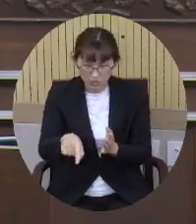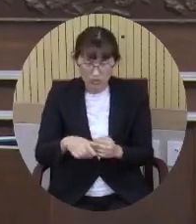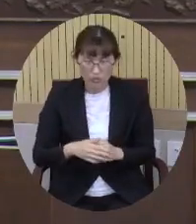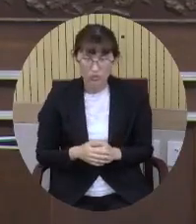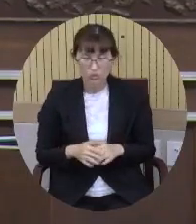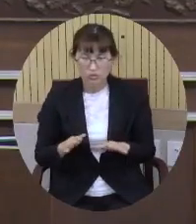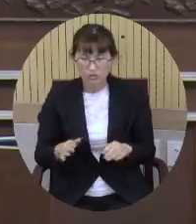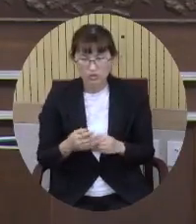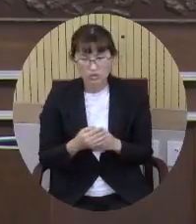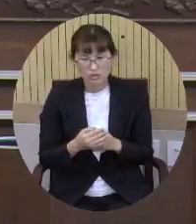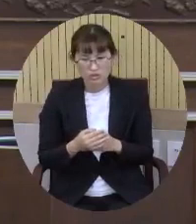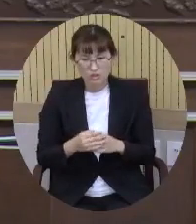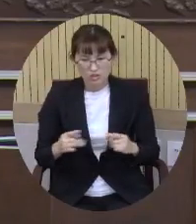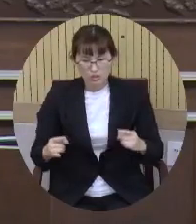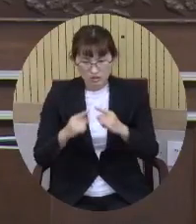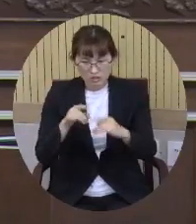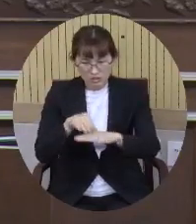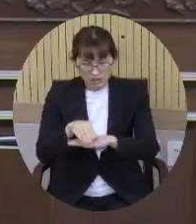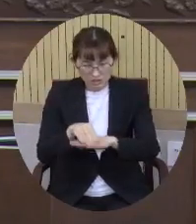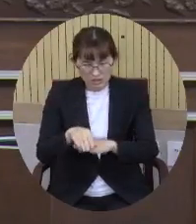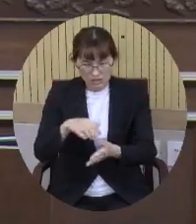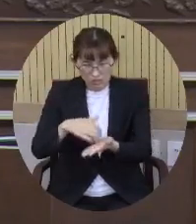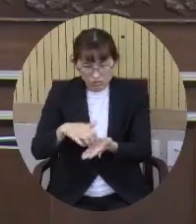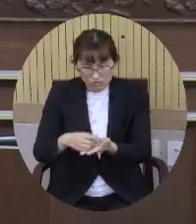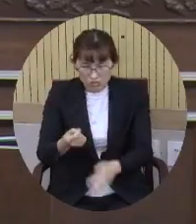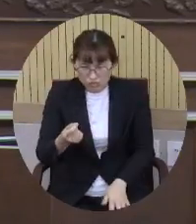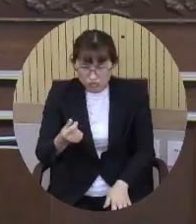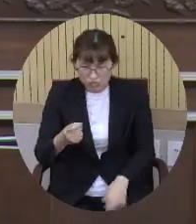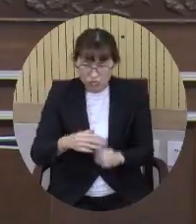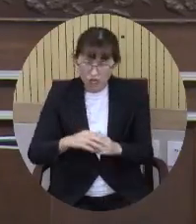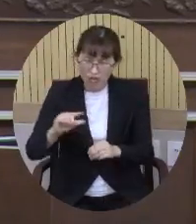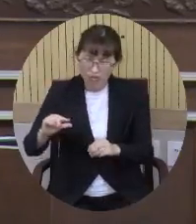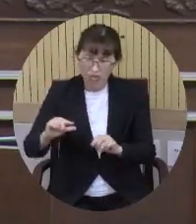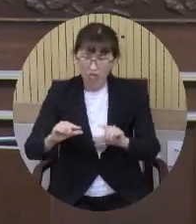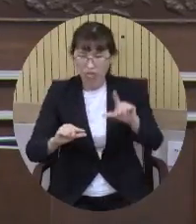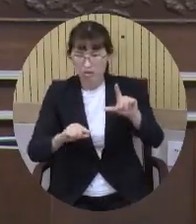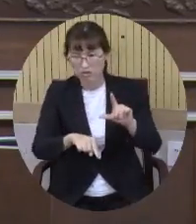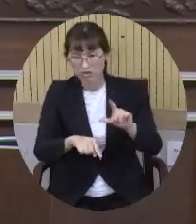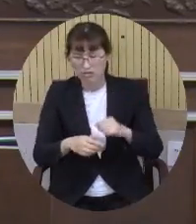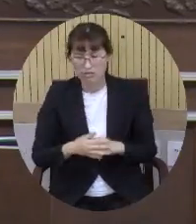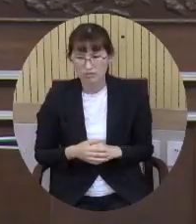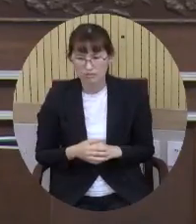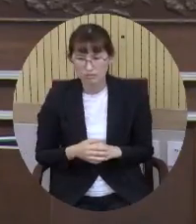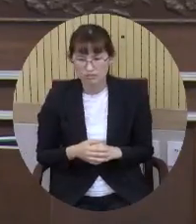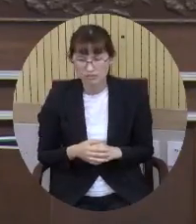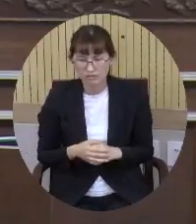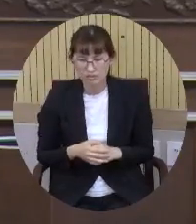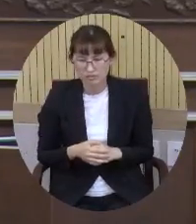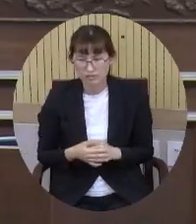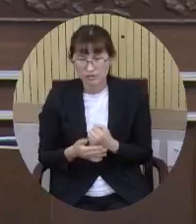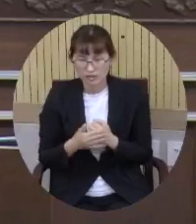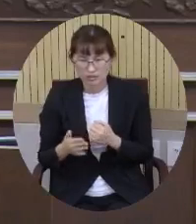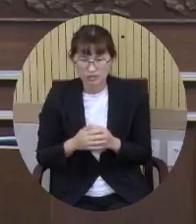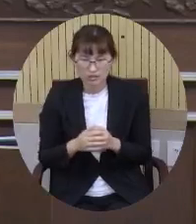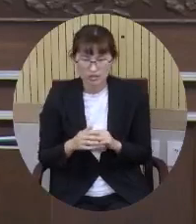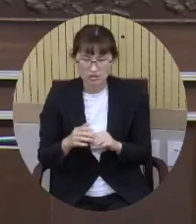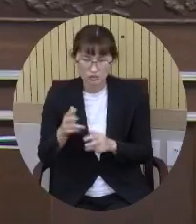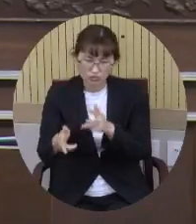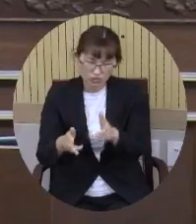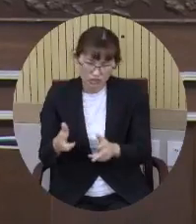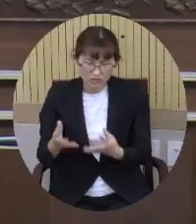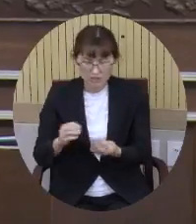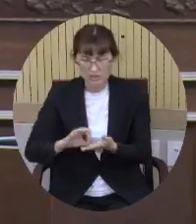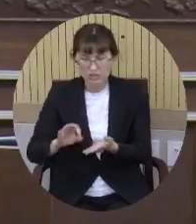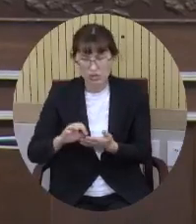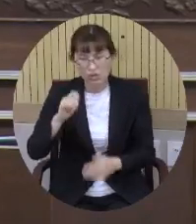총 898대에 비해 턱없이 부족하여 접근성이 떨어져 이용에 어려움이